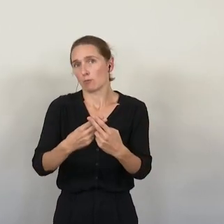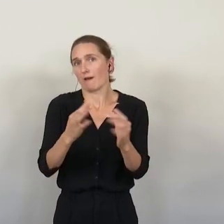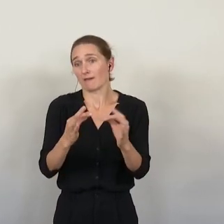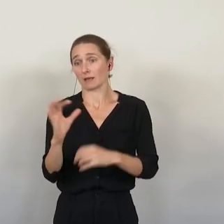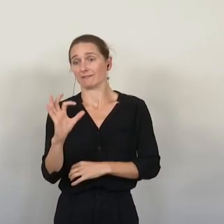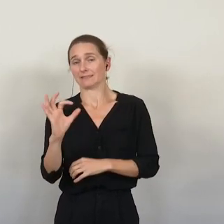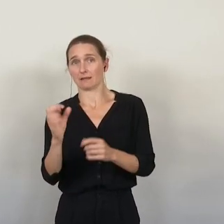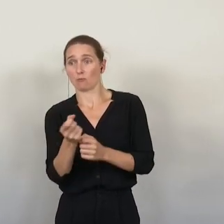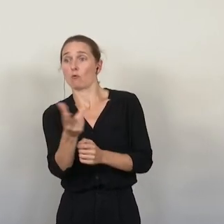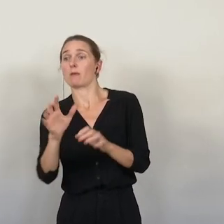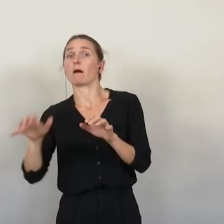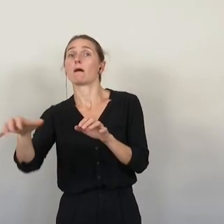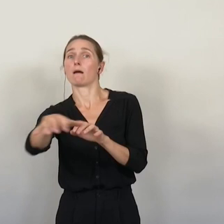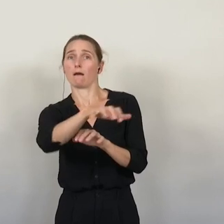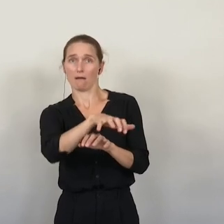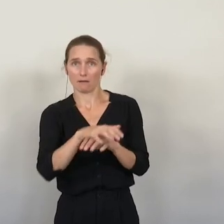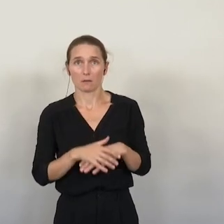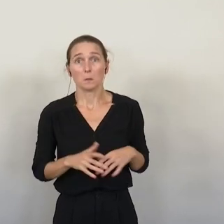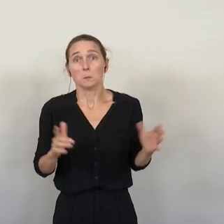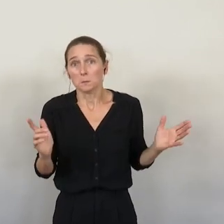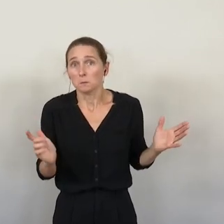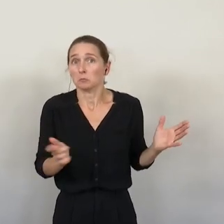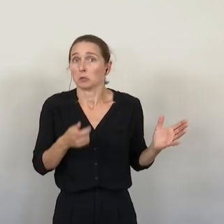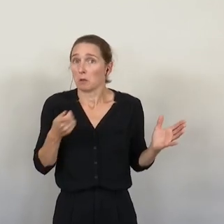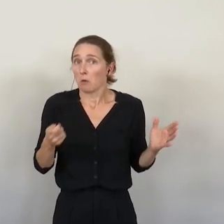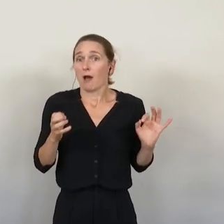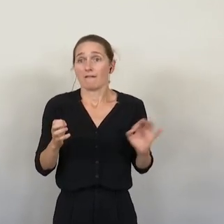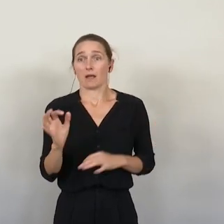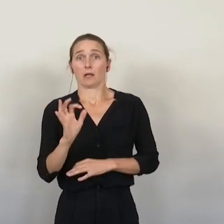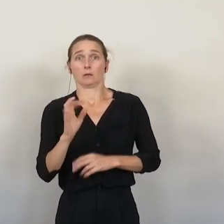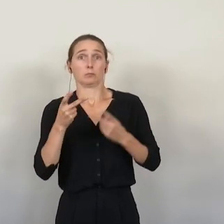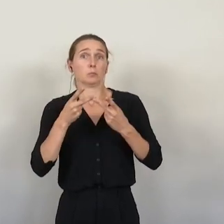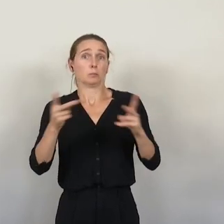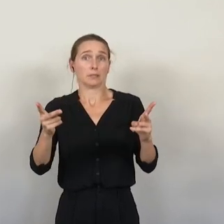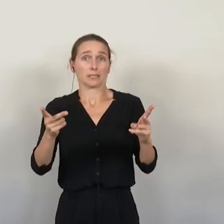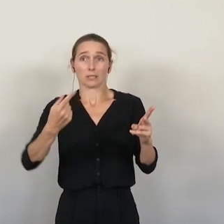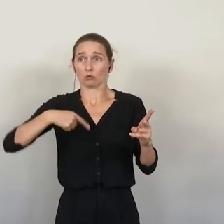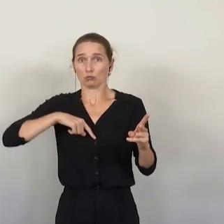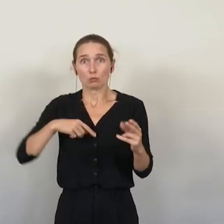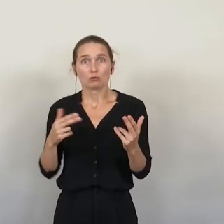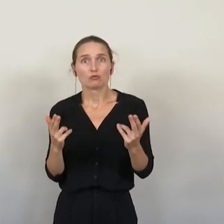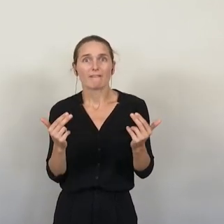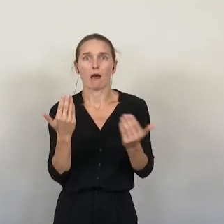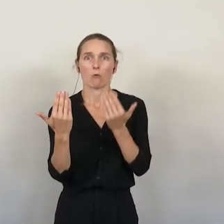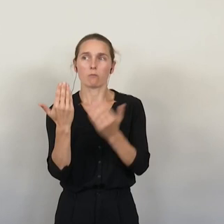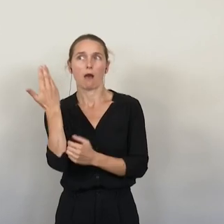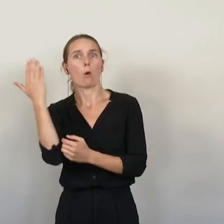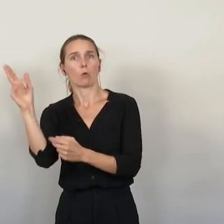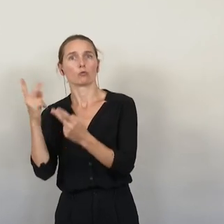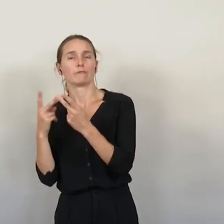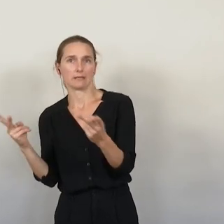toilettes a priori en terme de nombre de toilettes publiques nous sommes plutôt bien dotés à Grenoble